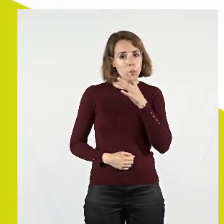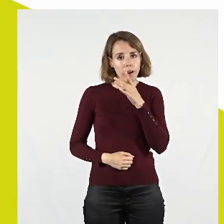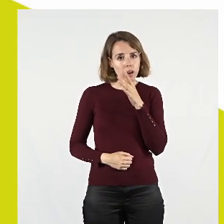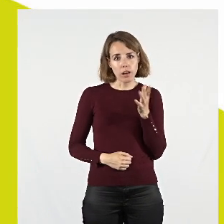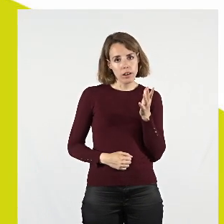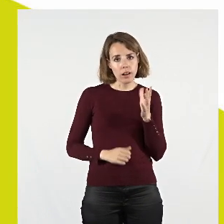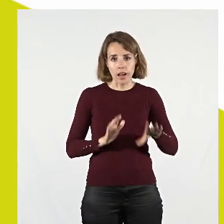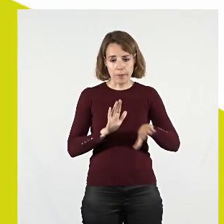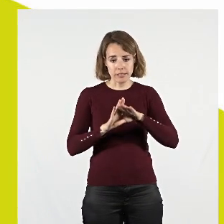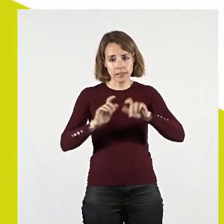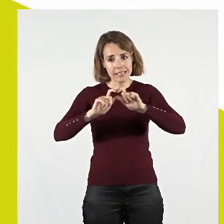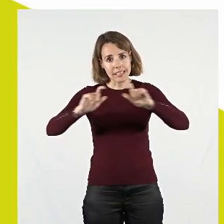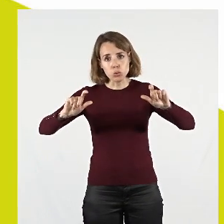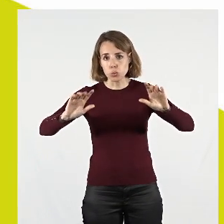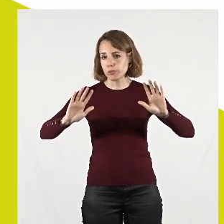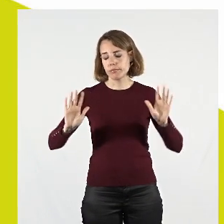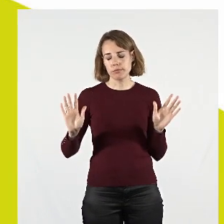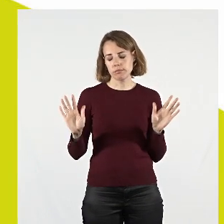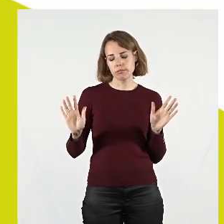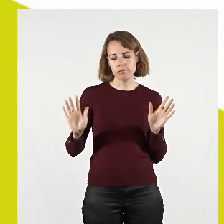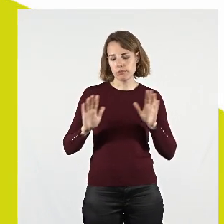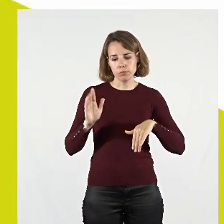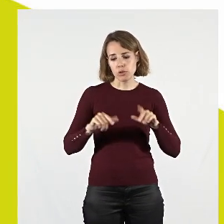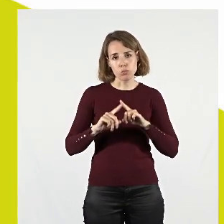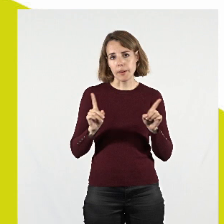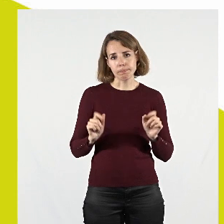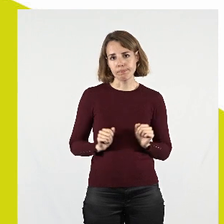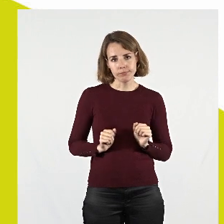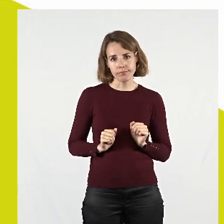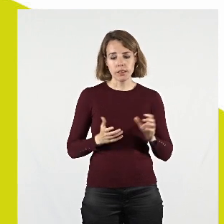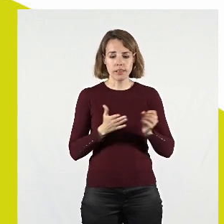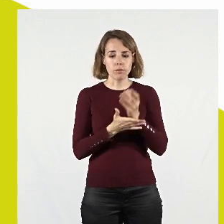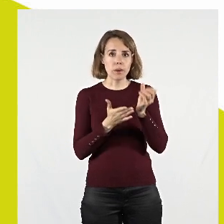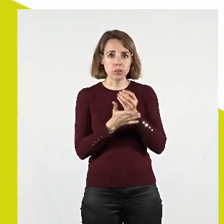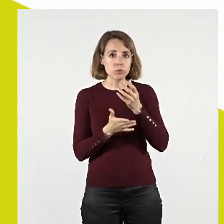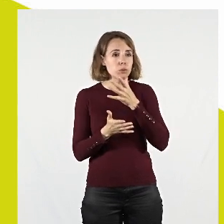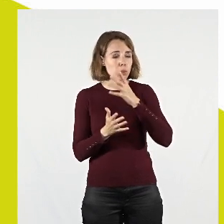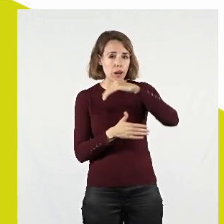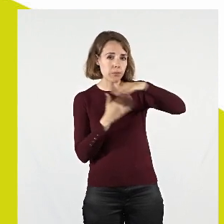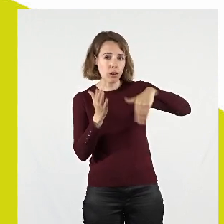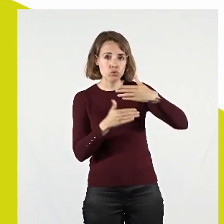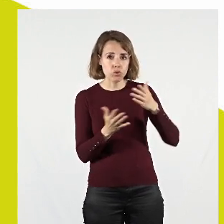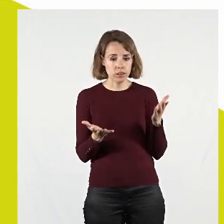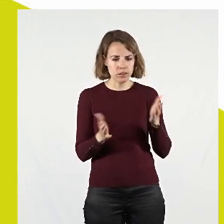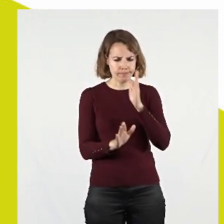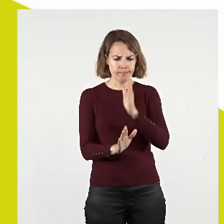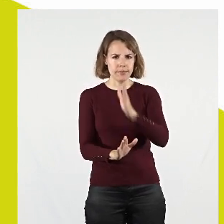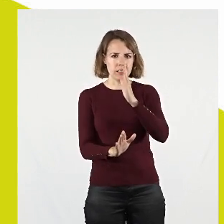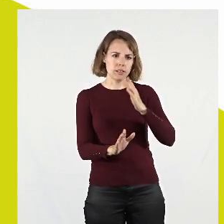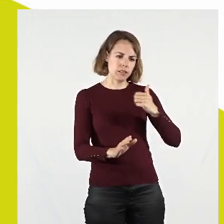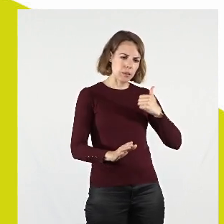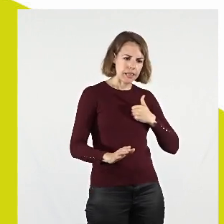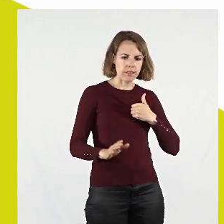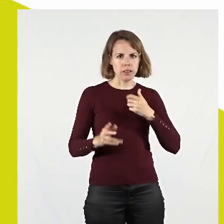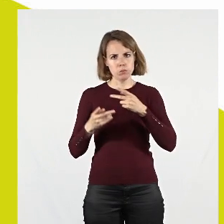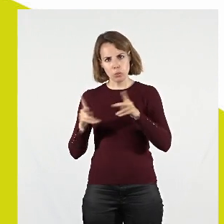statutaires. Les informations ne sont pas mixées entre le champ privé et le champ public. Les deux ont leur mérite,